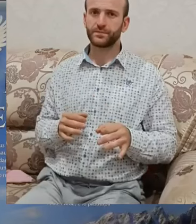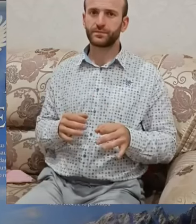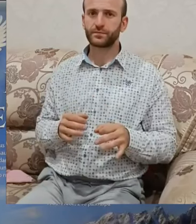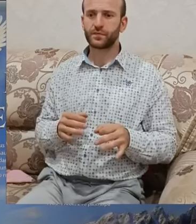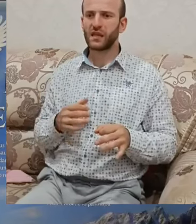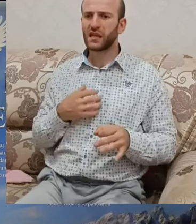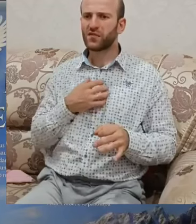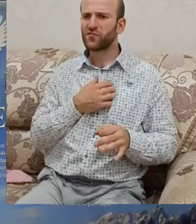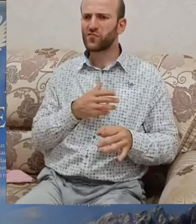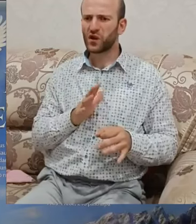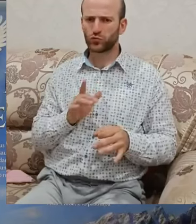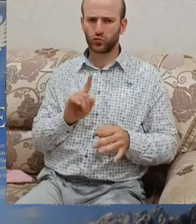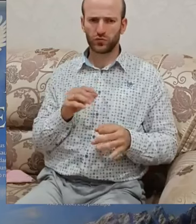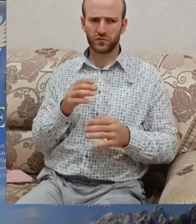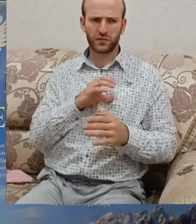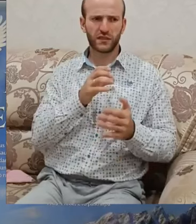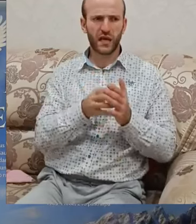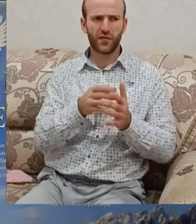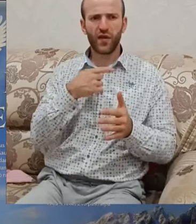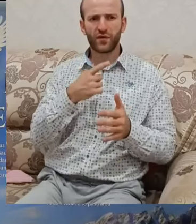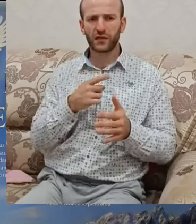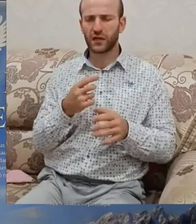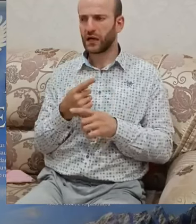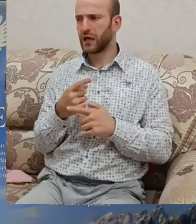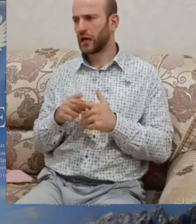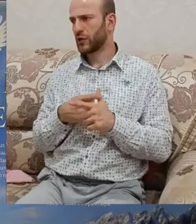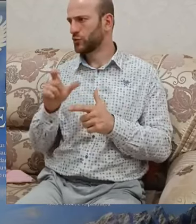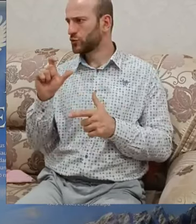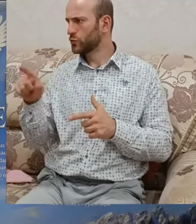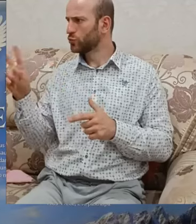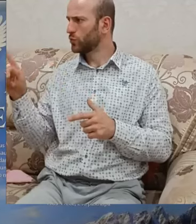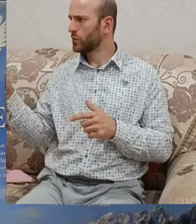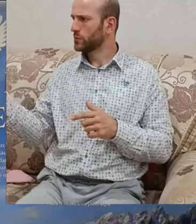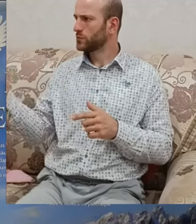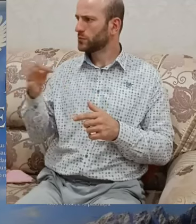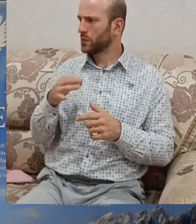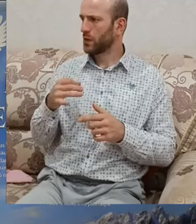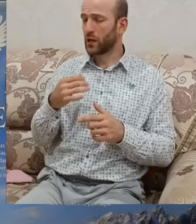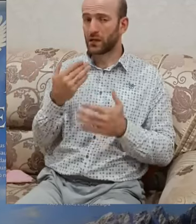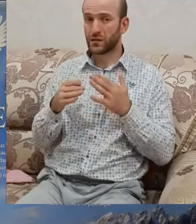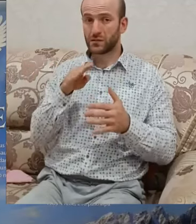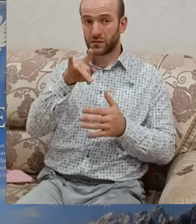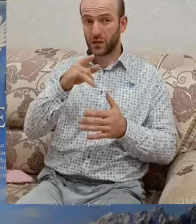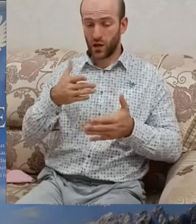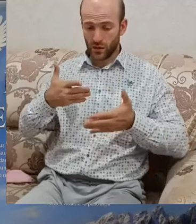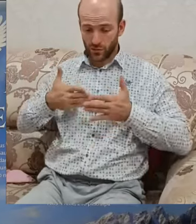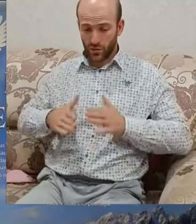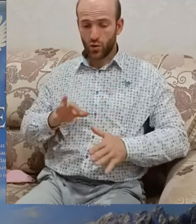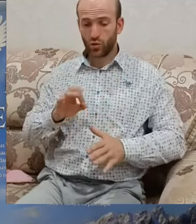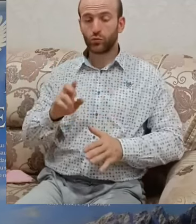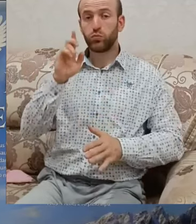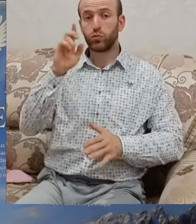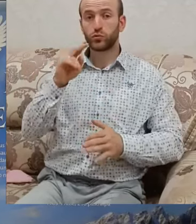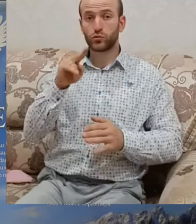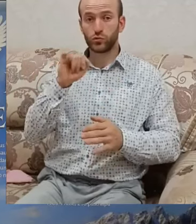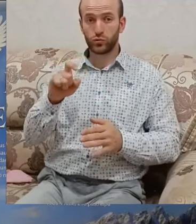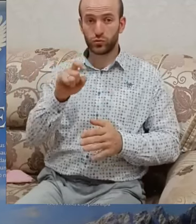кто-либо другой. Jei gimėte iš Dievo dvasios, если родились от Божьего духа, tapote Biblijos dalimi. Вы стали частью